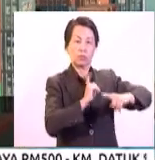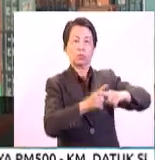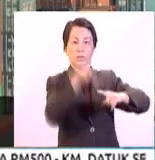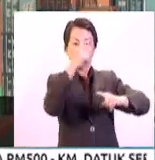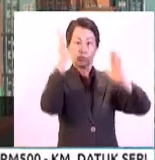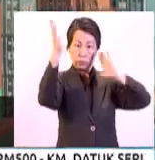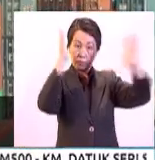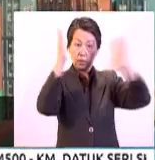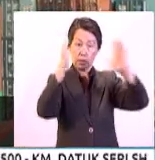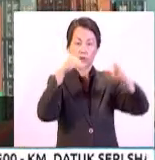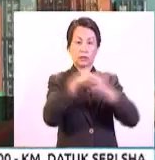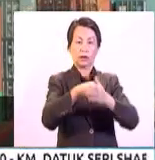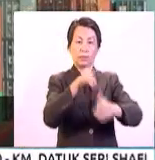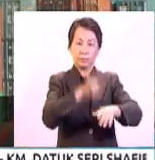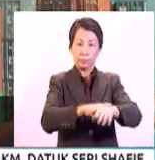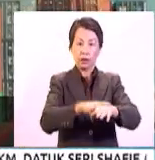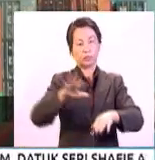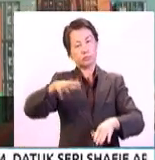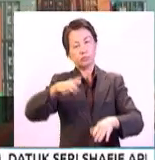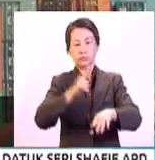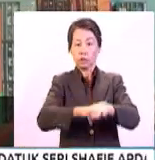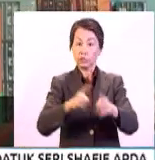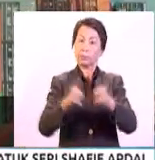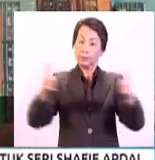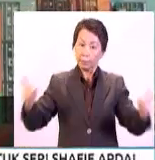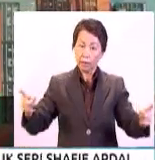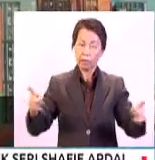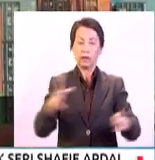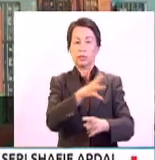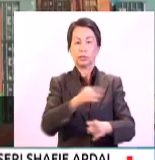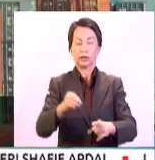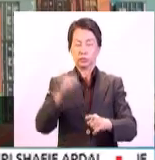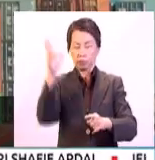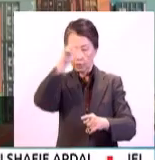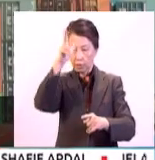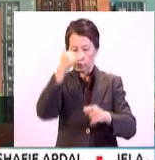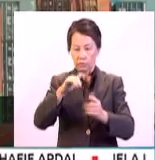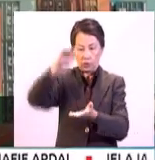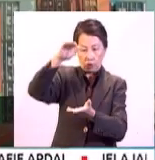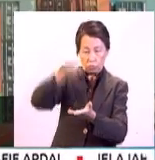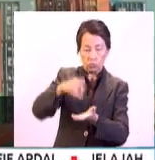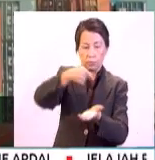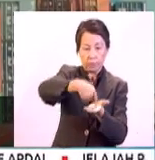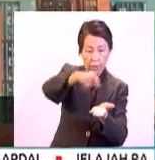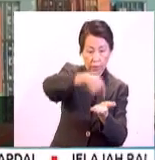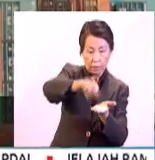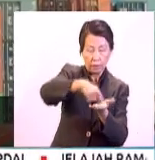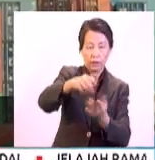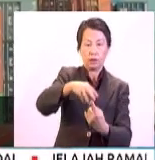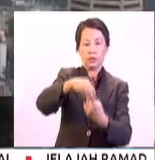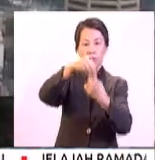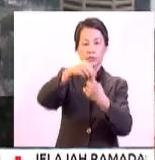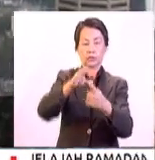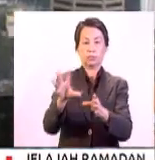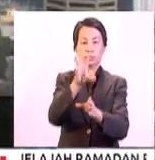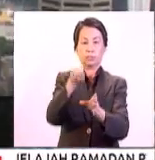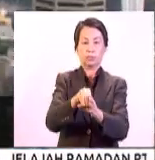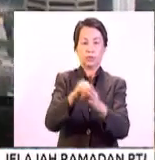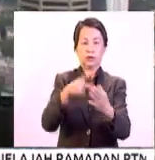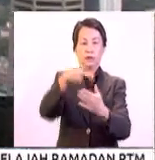kepada negara dalam jangka masa sederhana dan panjang. Langkah kerajaan untuk mengurangkan perbelanjaan, khususnya